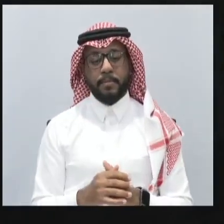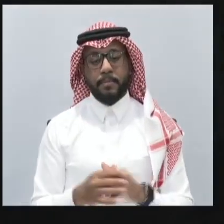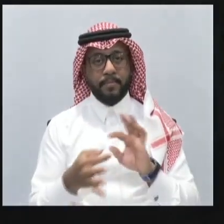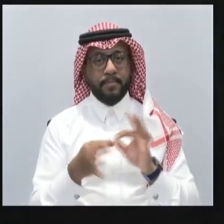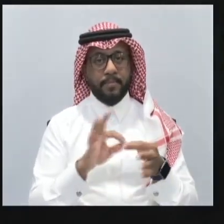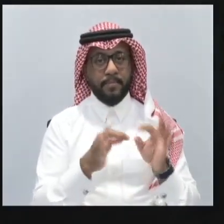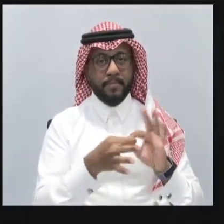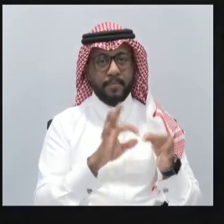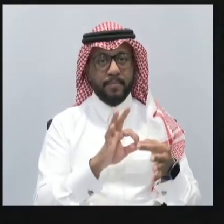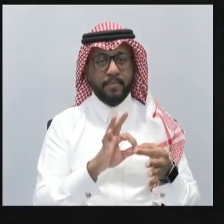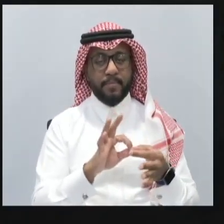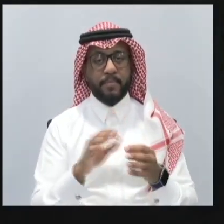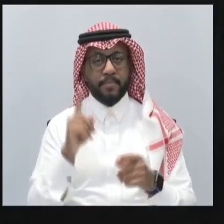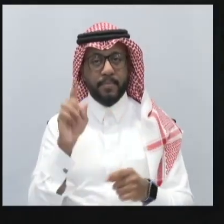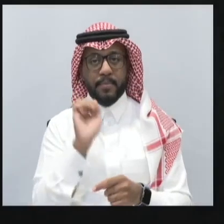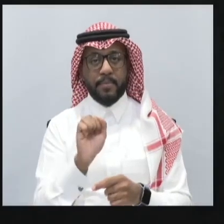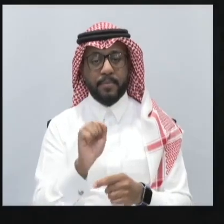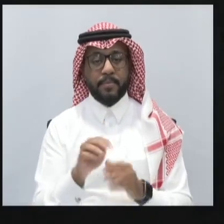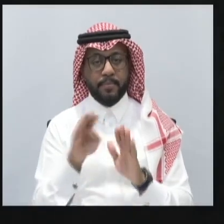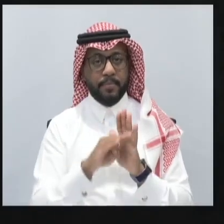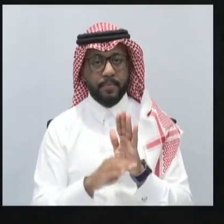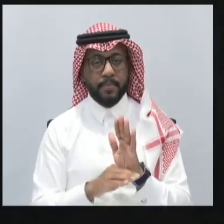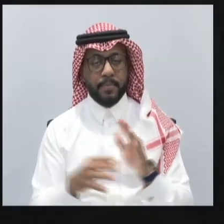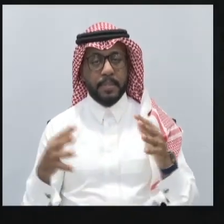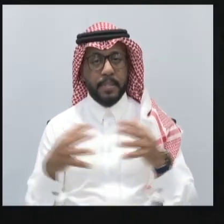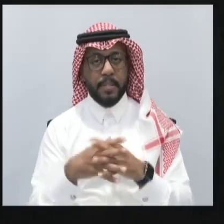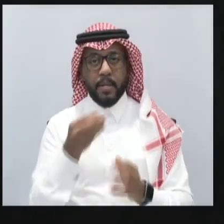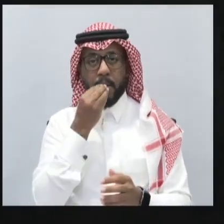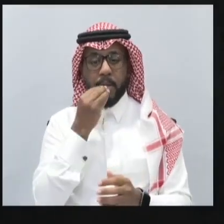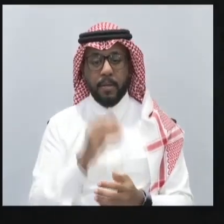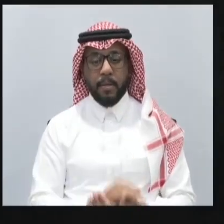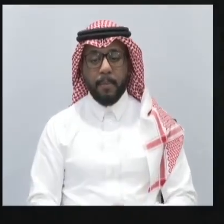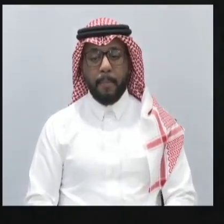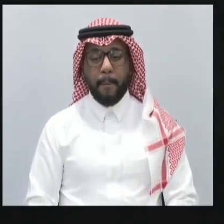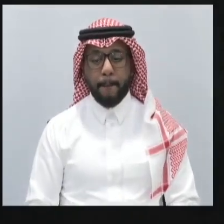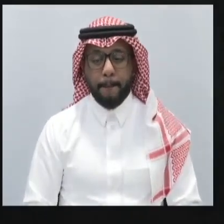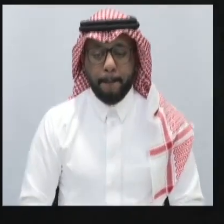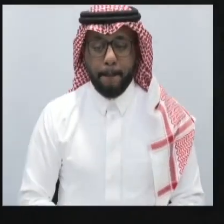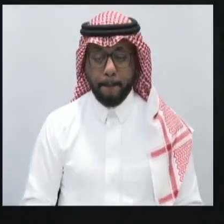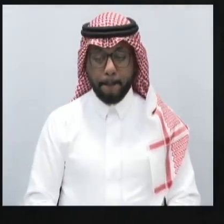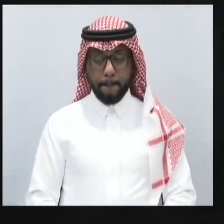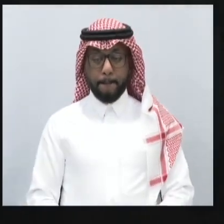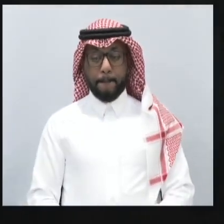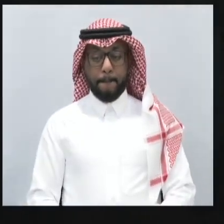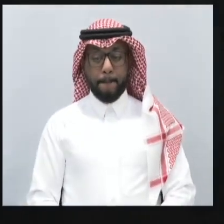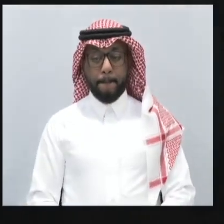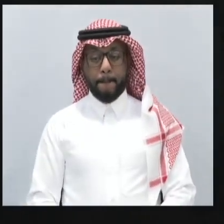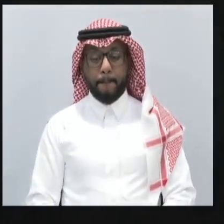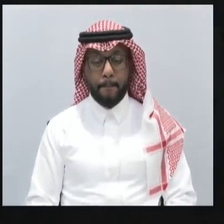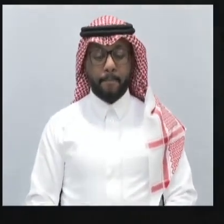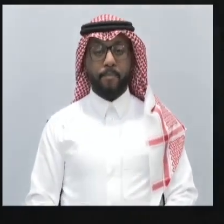غذائيه نبدا بالنبات اللي استفاد من الشمس في الطاقه وانتقلت الطاقه بعدين